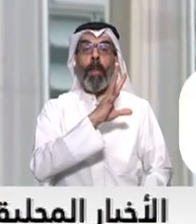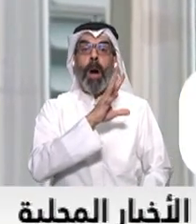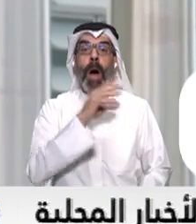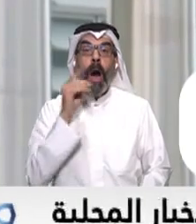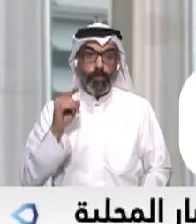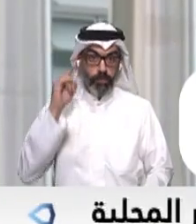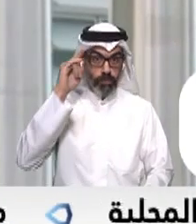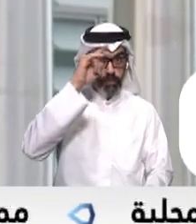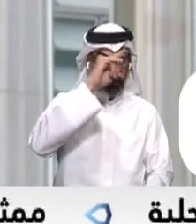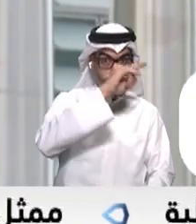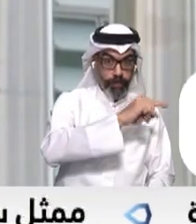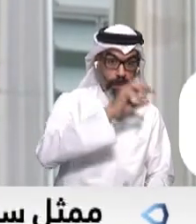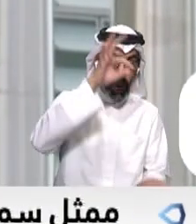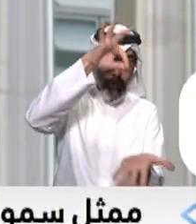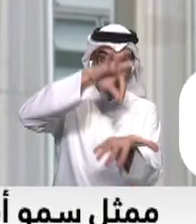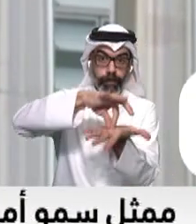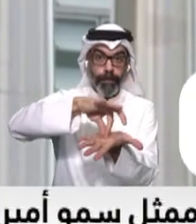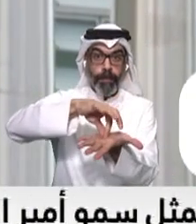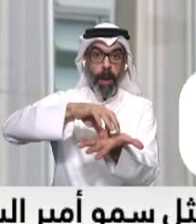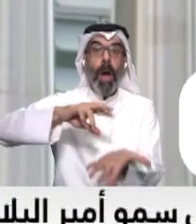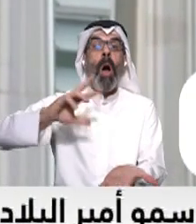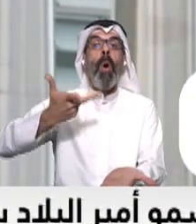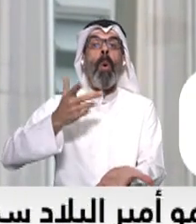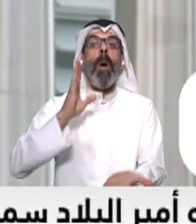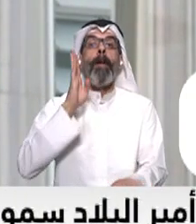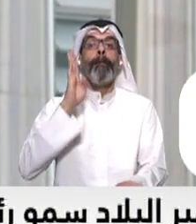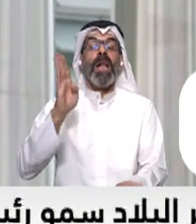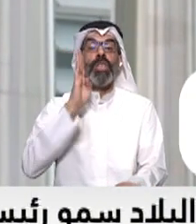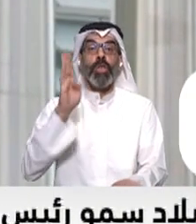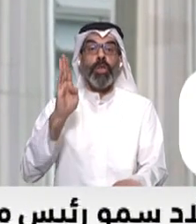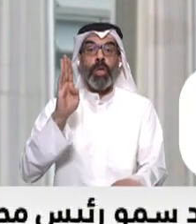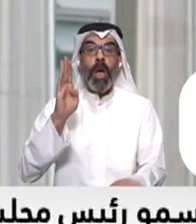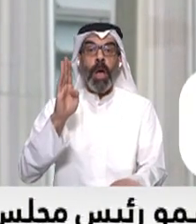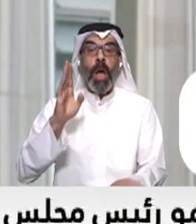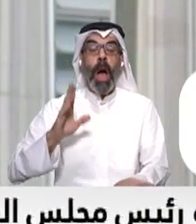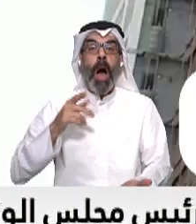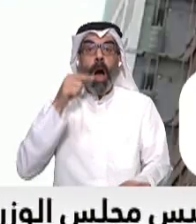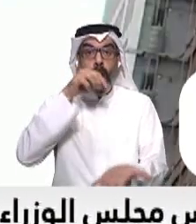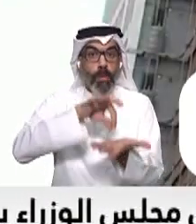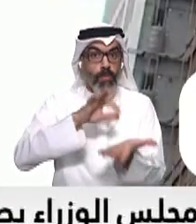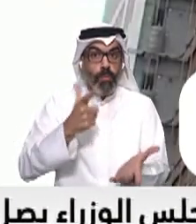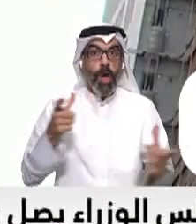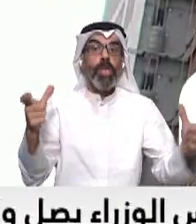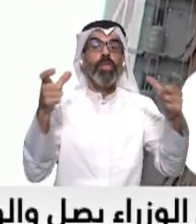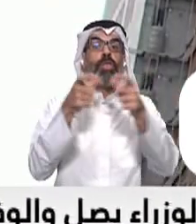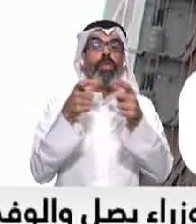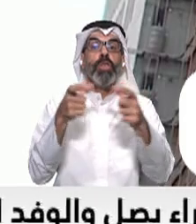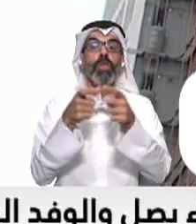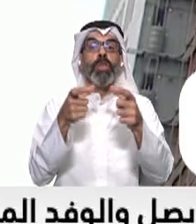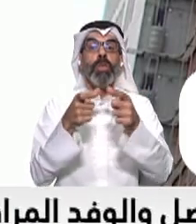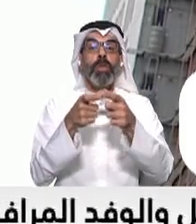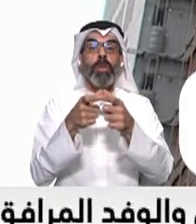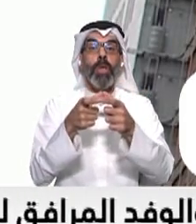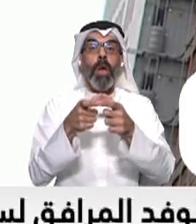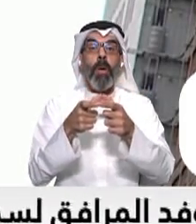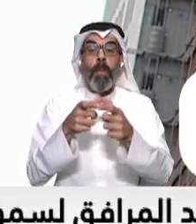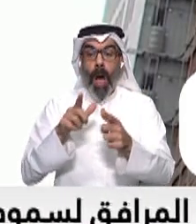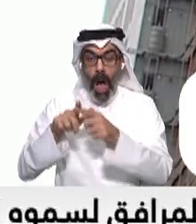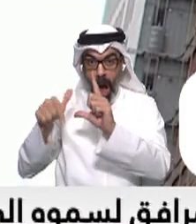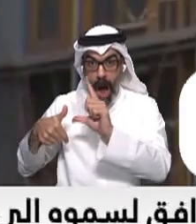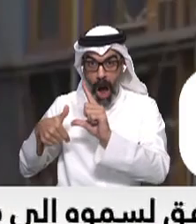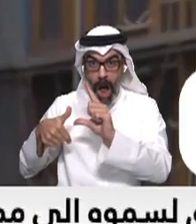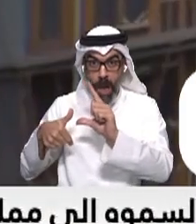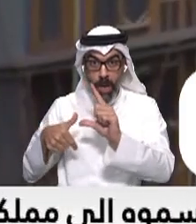مجلس التعاون لدول الخليج العربية والدول الأعضاء بالاتحاد الأوروبي، تجسيدا للالتزام بتطوير شراكة أوثق في